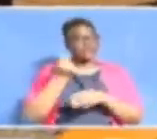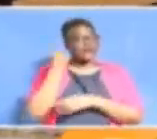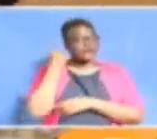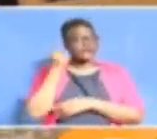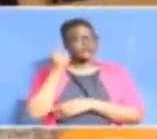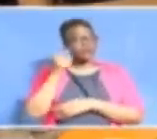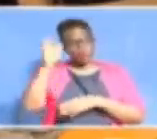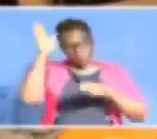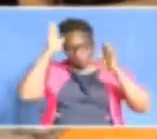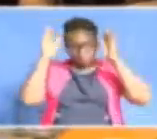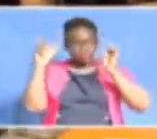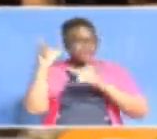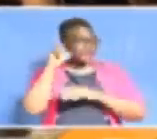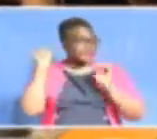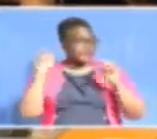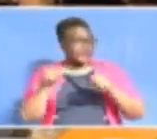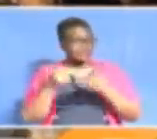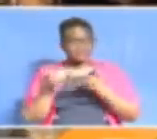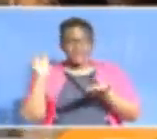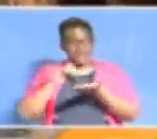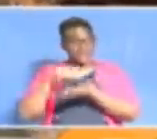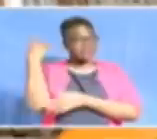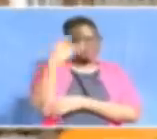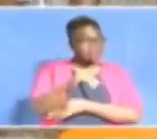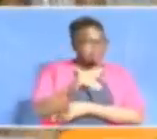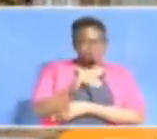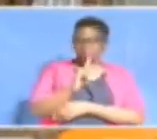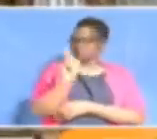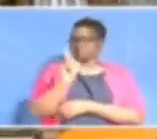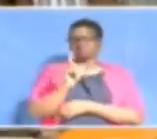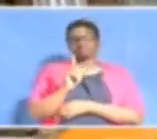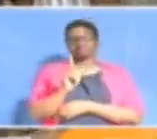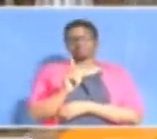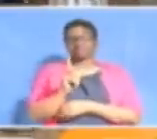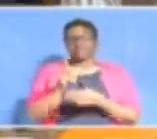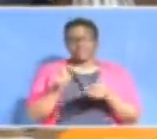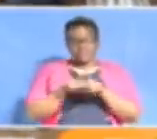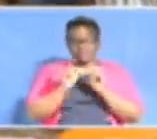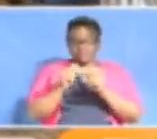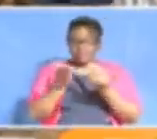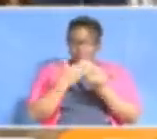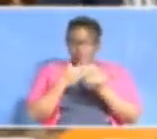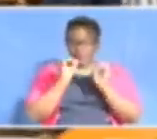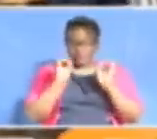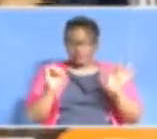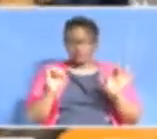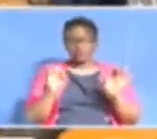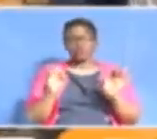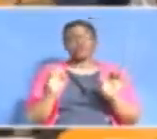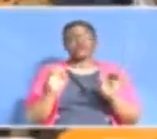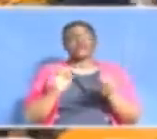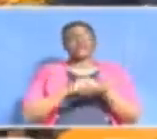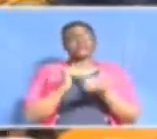husikia, sichapagi punda, mimi humuongeresha. Huyu punda usipomtuza, hataweza kukufanyia